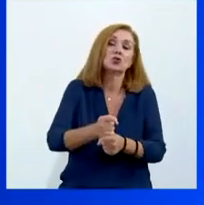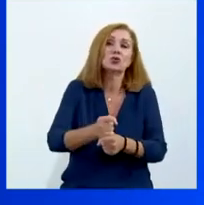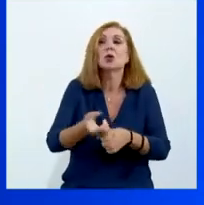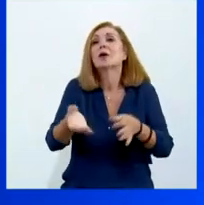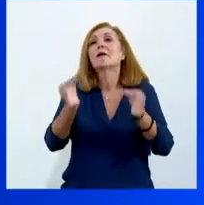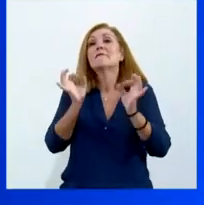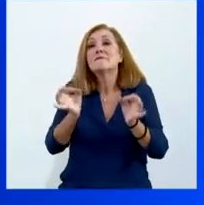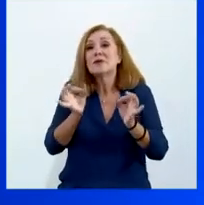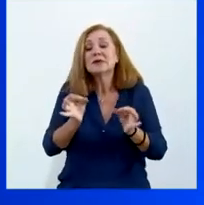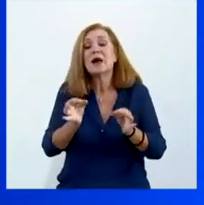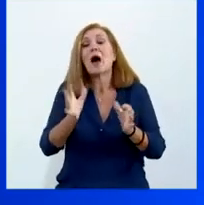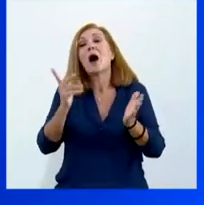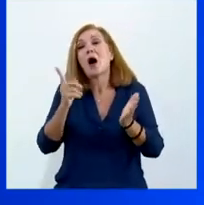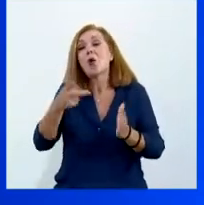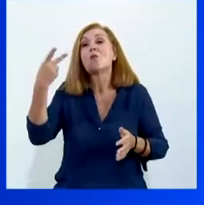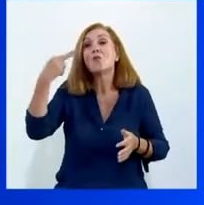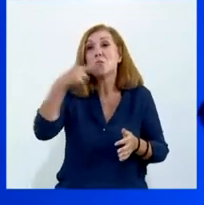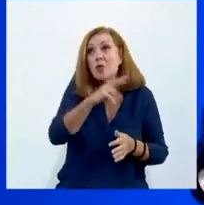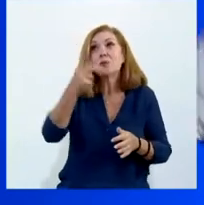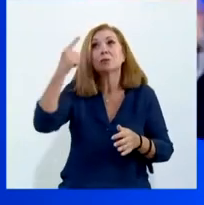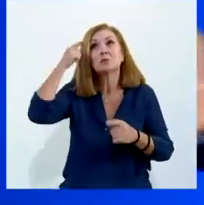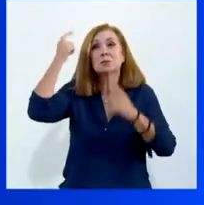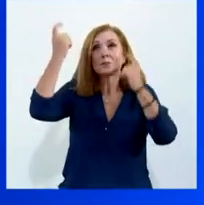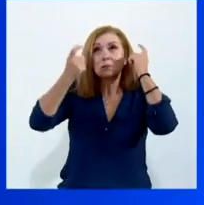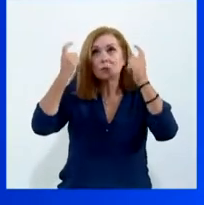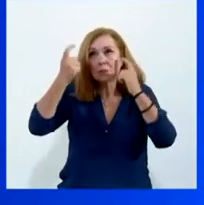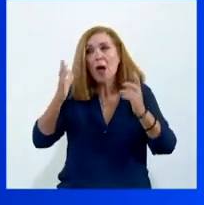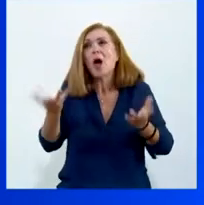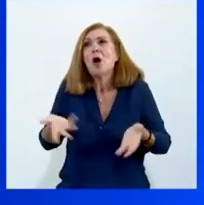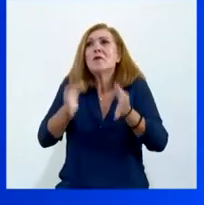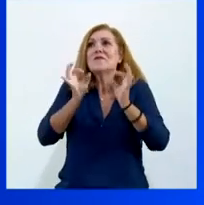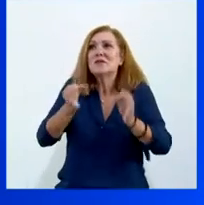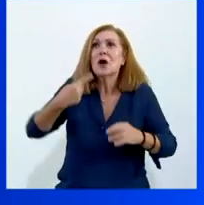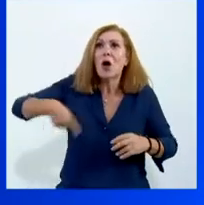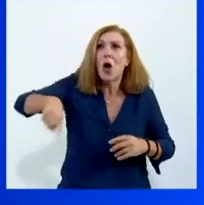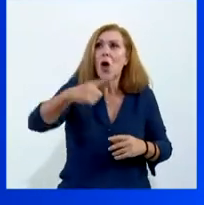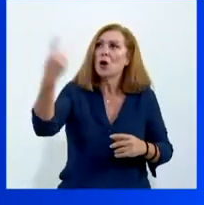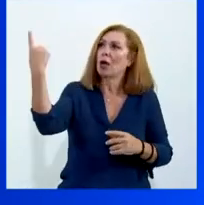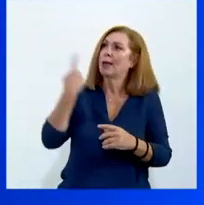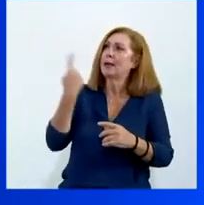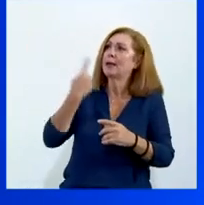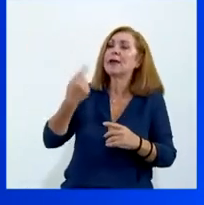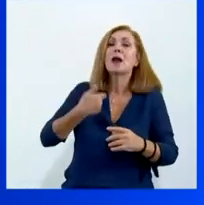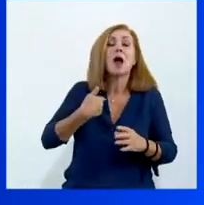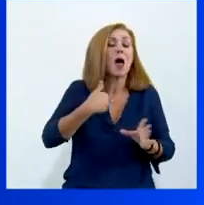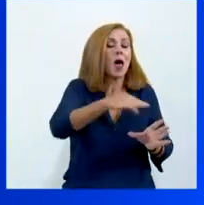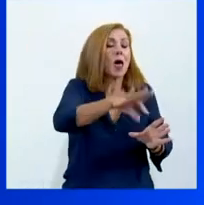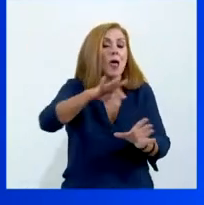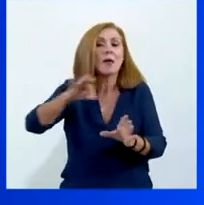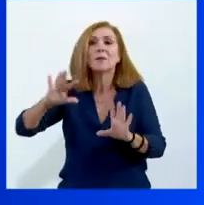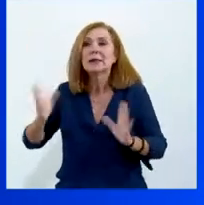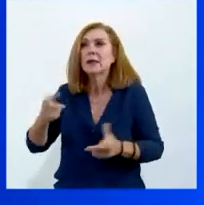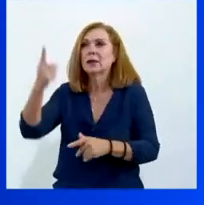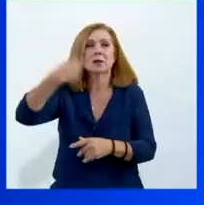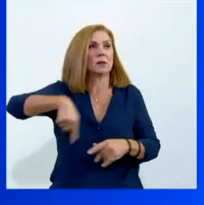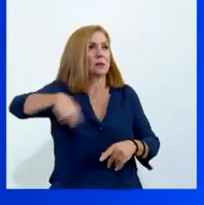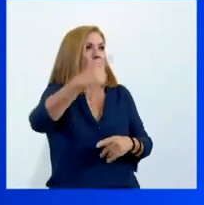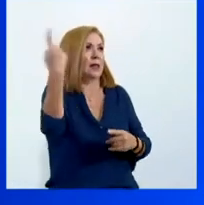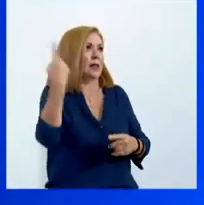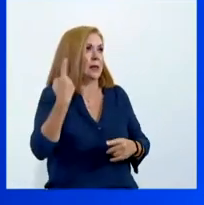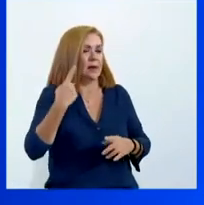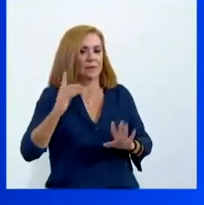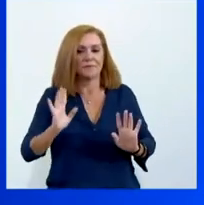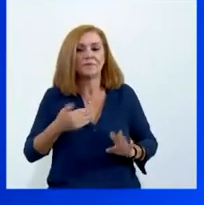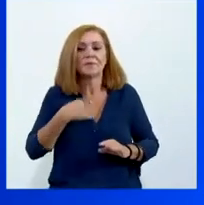επιλογή του Πρωθυπουργού, ο οποίος και ο Πρωθυπουργός κρίνεται για τις δικές του επιλογές. Αν και με ρωτήσατε για τον κύριο Στυλιανίδη, να